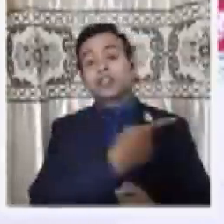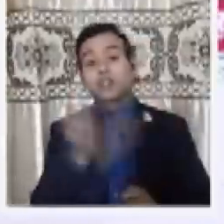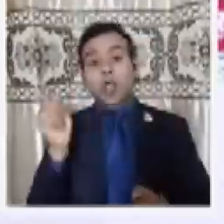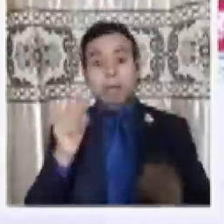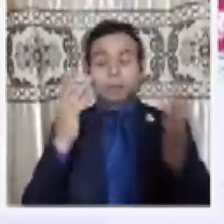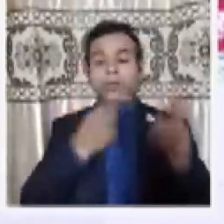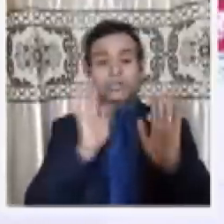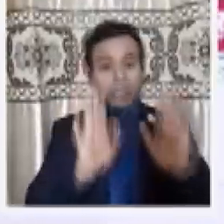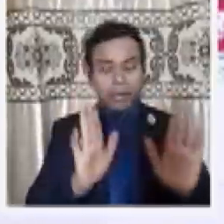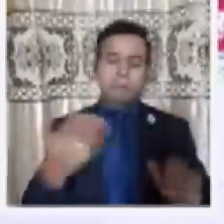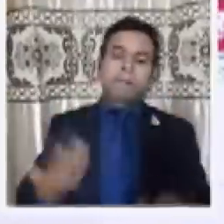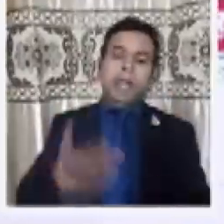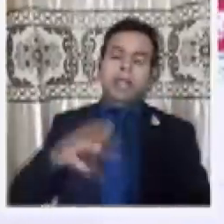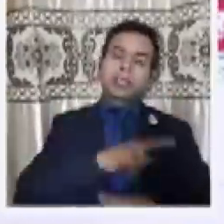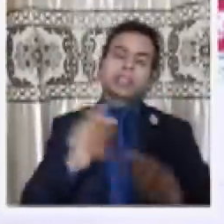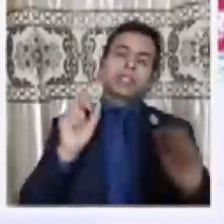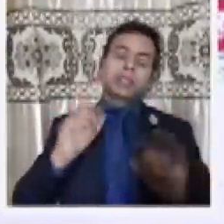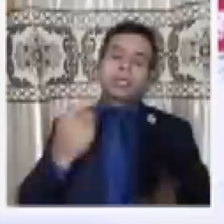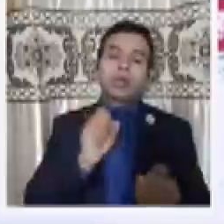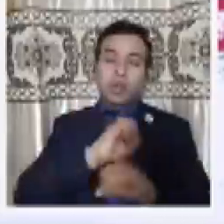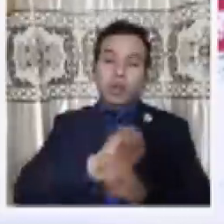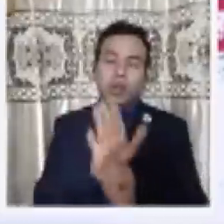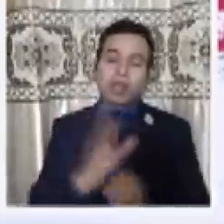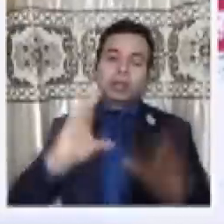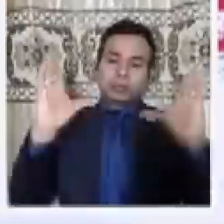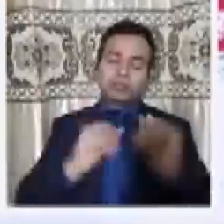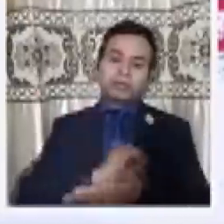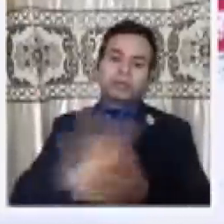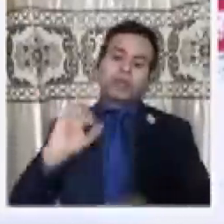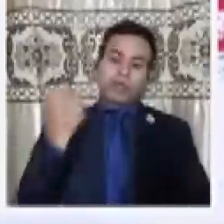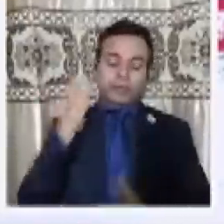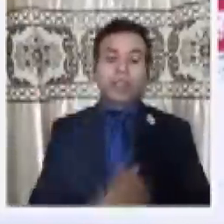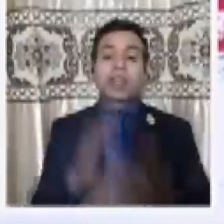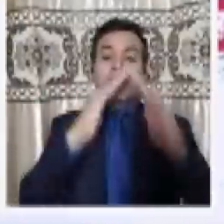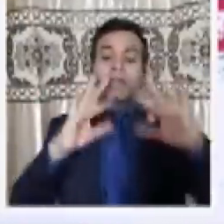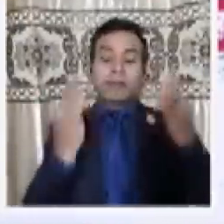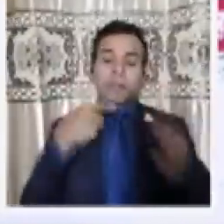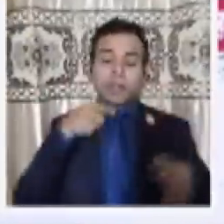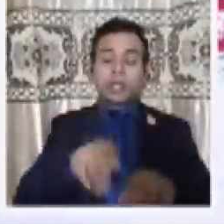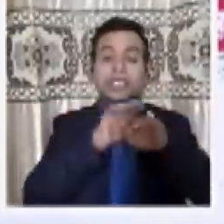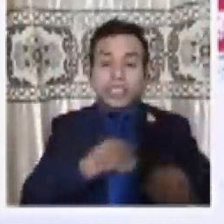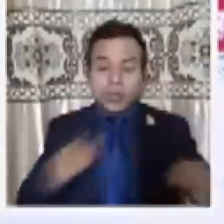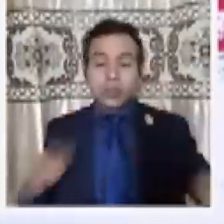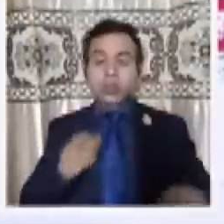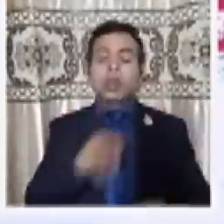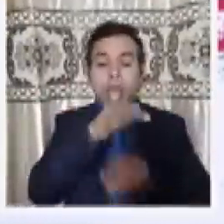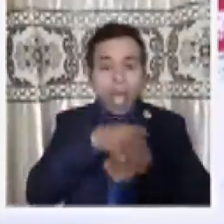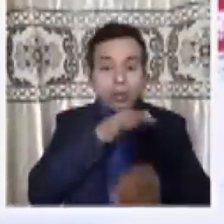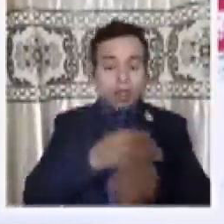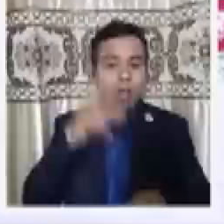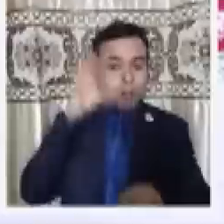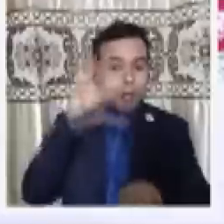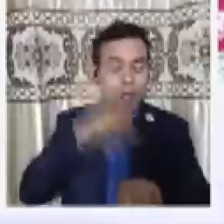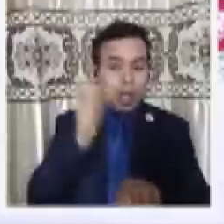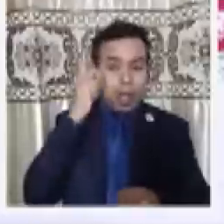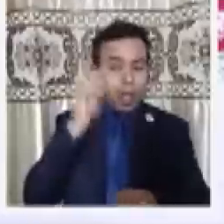সুরক্ষিত করার ব্যাপারে ব্যবস্থা নেবেন এবং বাসায় শিশুদের, কিশোর কিশোরীদের, বয়োজ্যেষ্ঠদের প্রতি